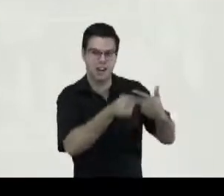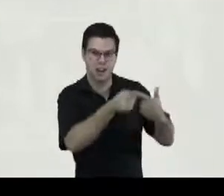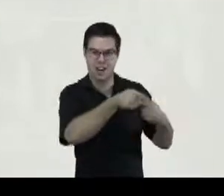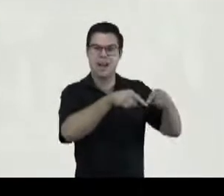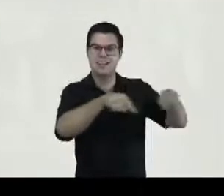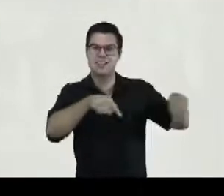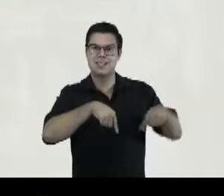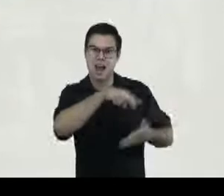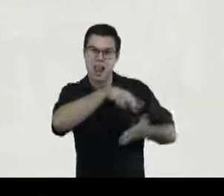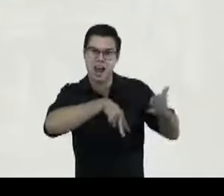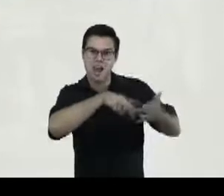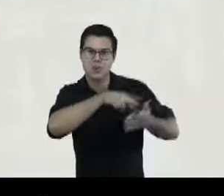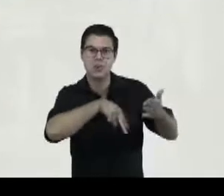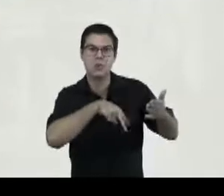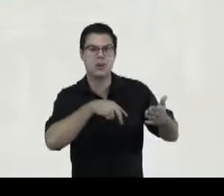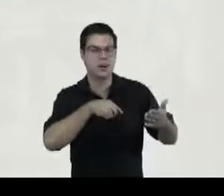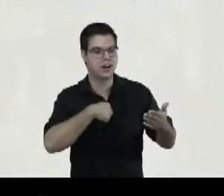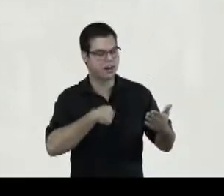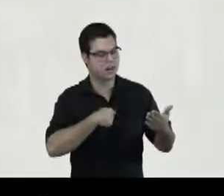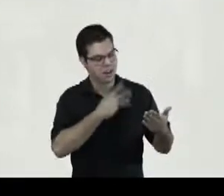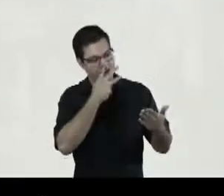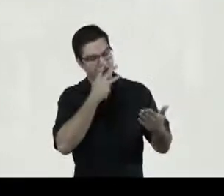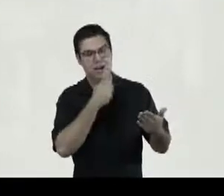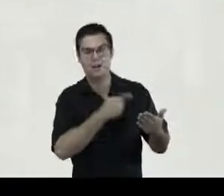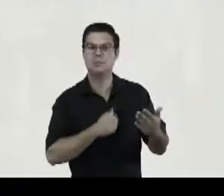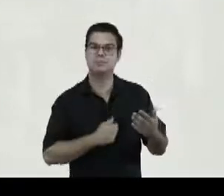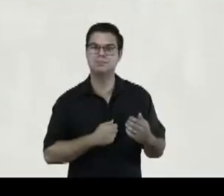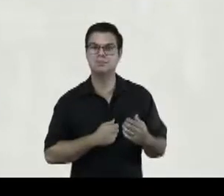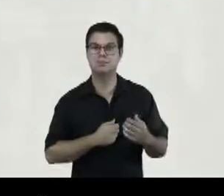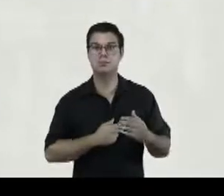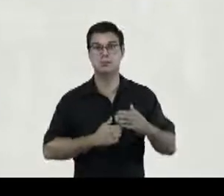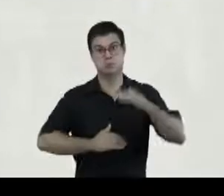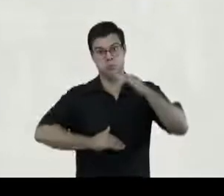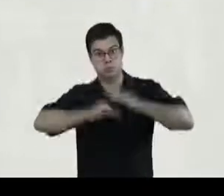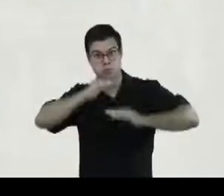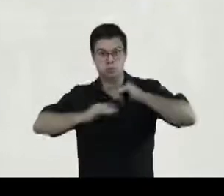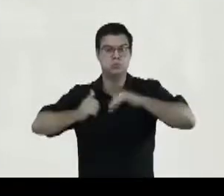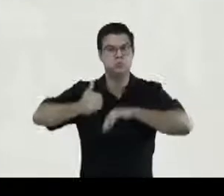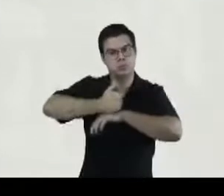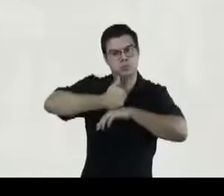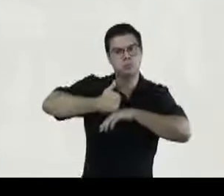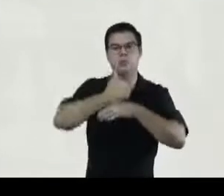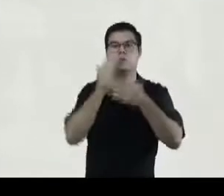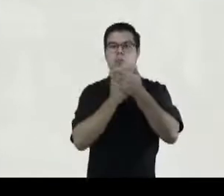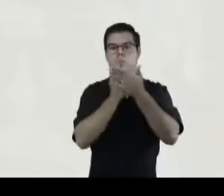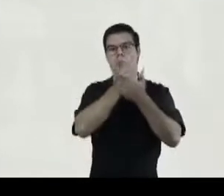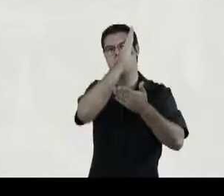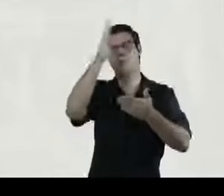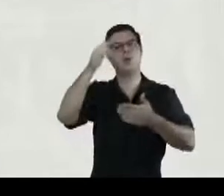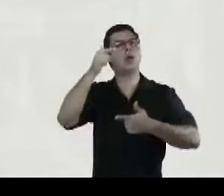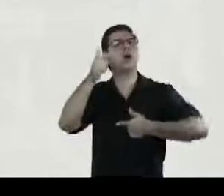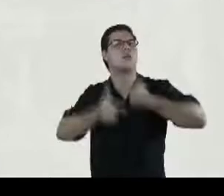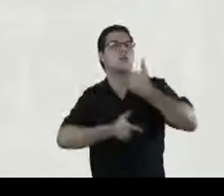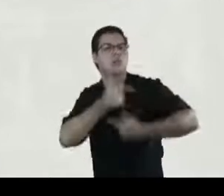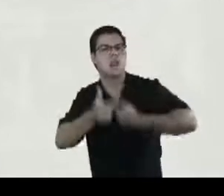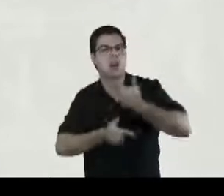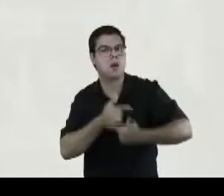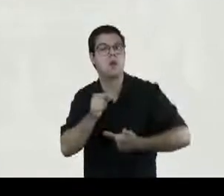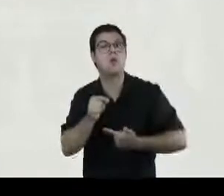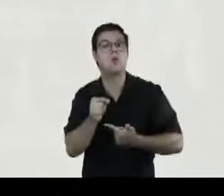Les bibliographes font des bibliographies et les catalogueurs font des catalogues. Et ce n'est pas la même